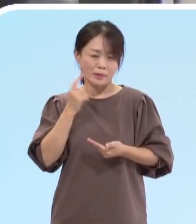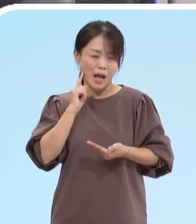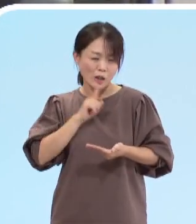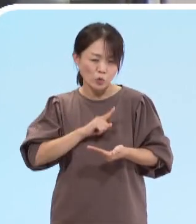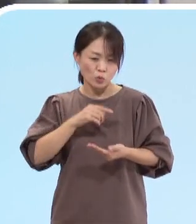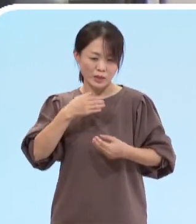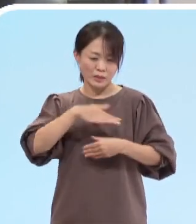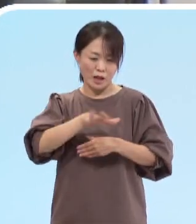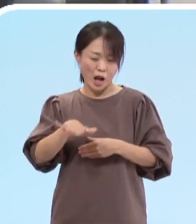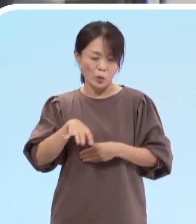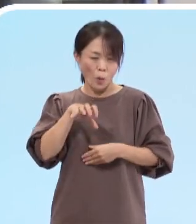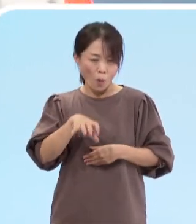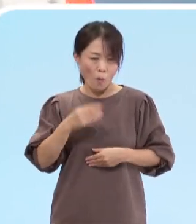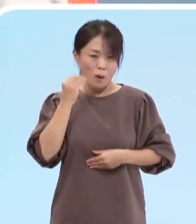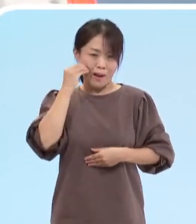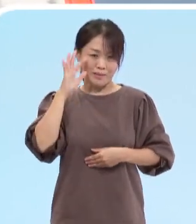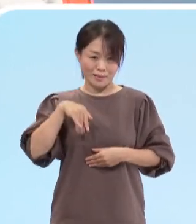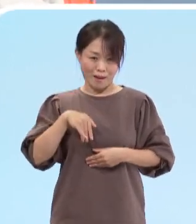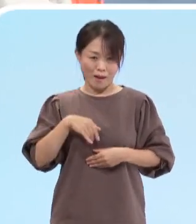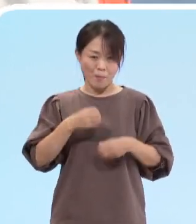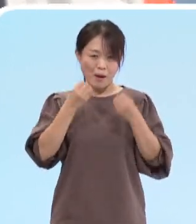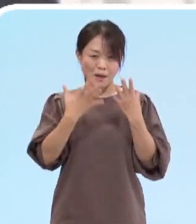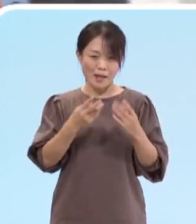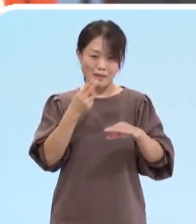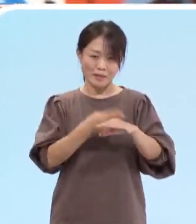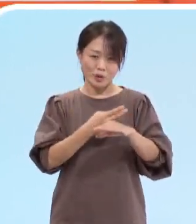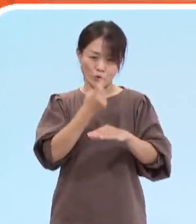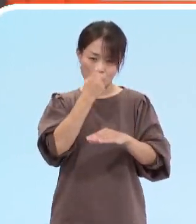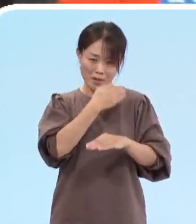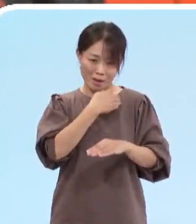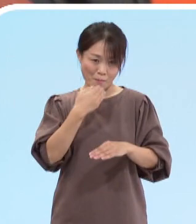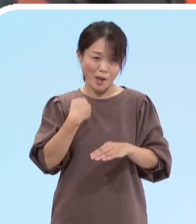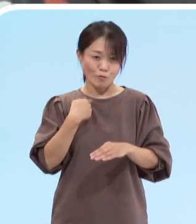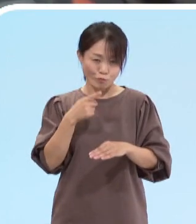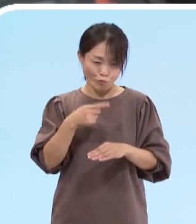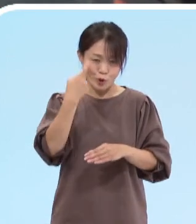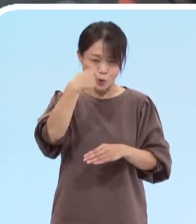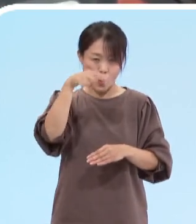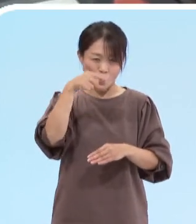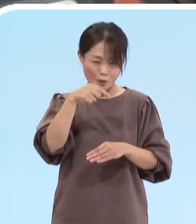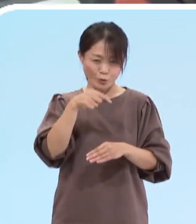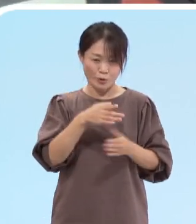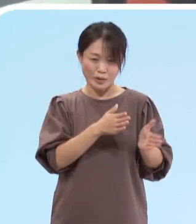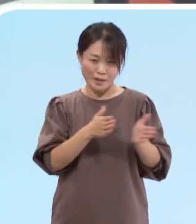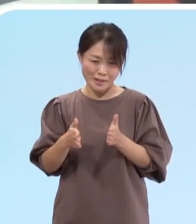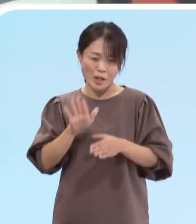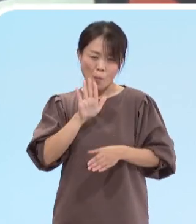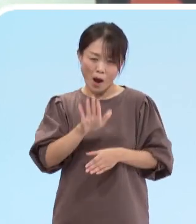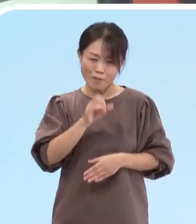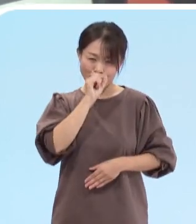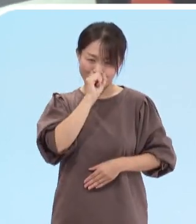境にあると感じました。また新しい技術を学ぶための教育体制があ